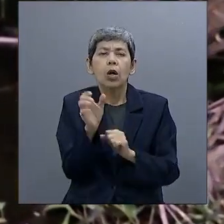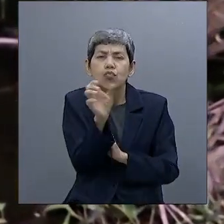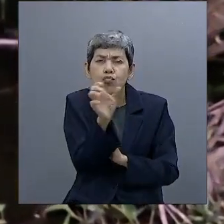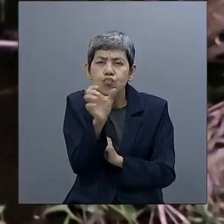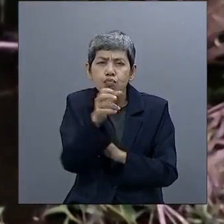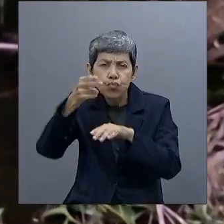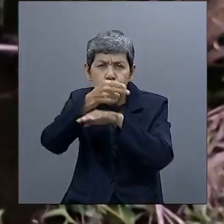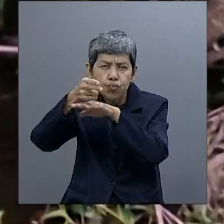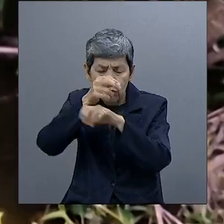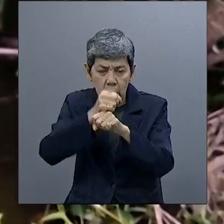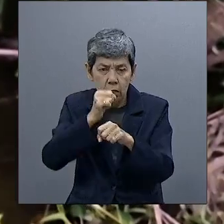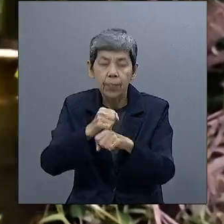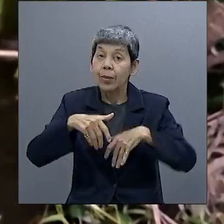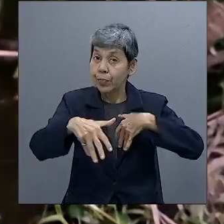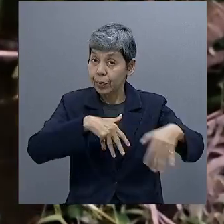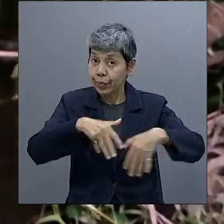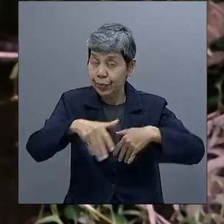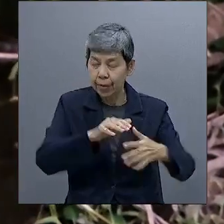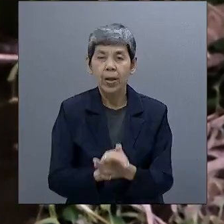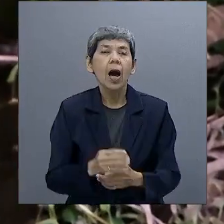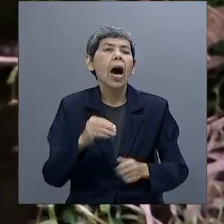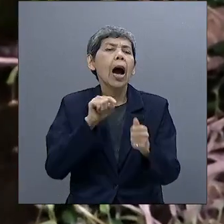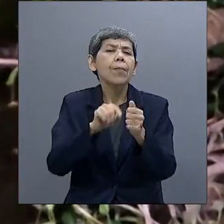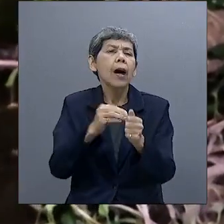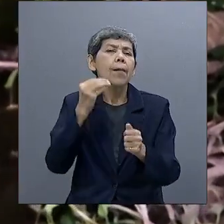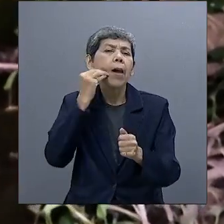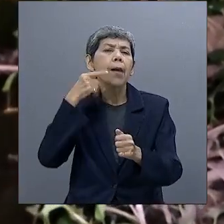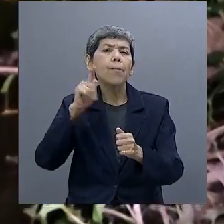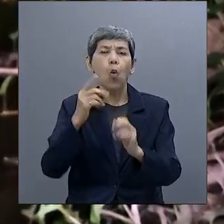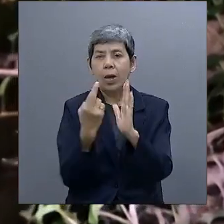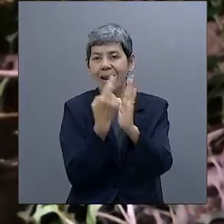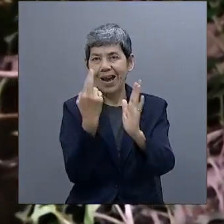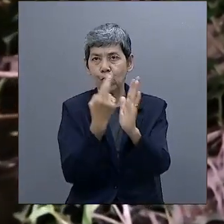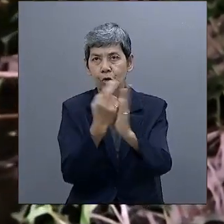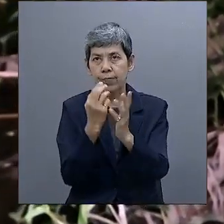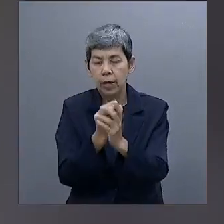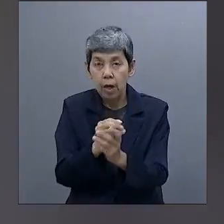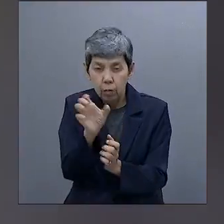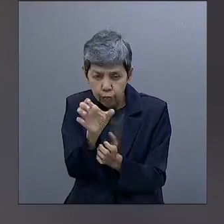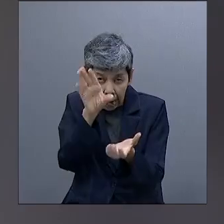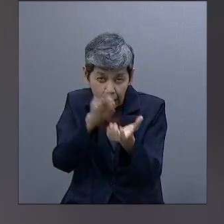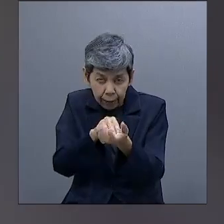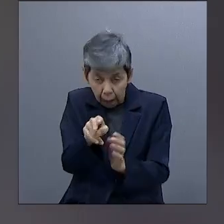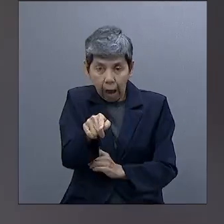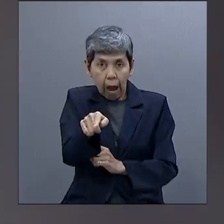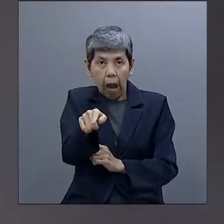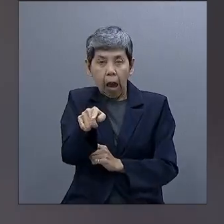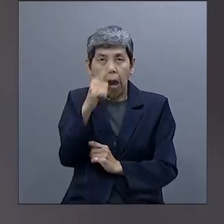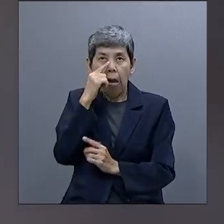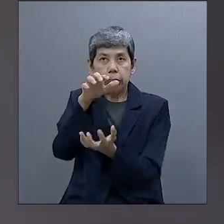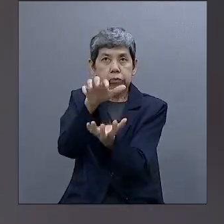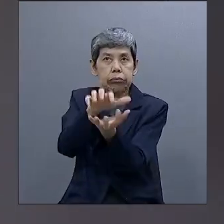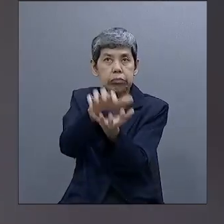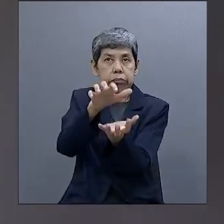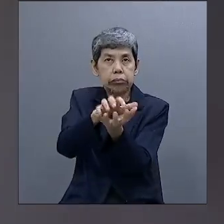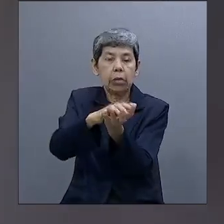อค่ะมีชาวบ้านที่ตำบลหนองอ้ออำเภอบ้านโป่งจังหวัดราชบุรีบันทึกภาพนะคะขณะที่พบเห็นจระเข้ก